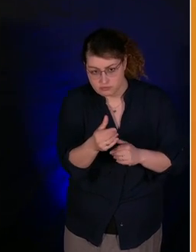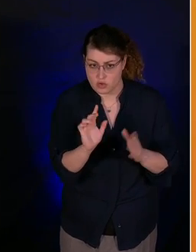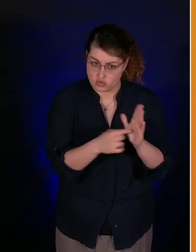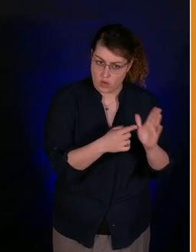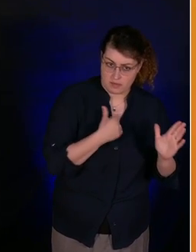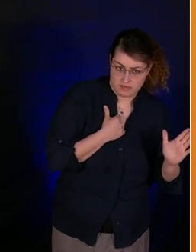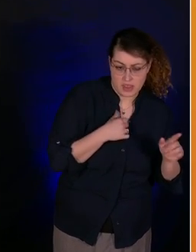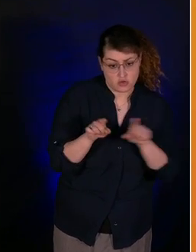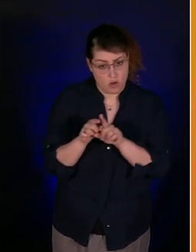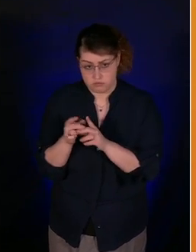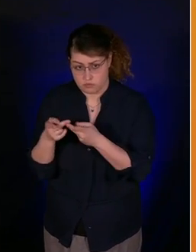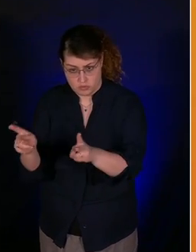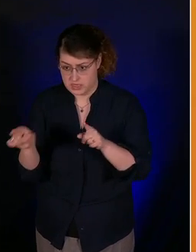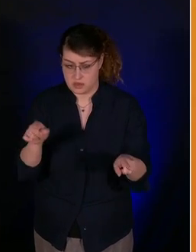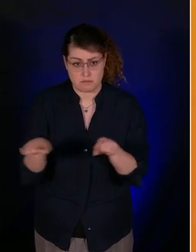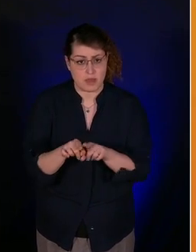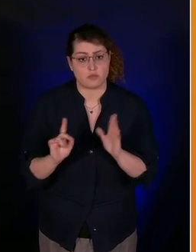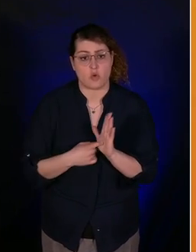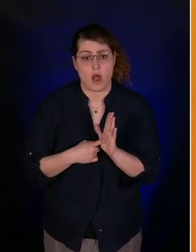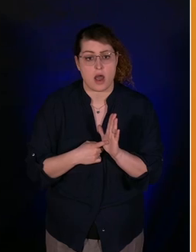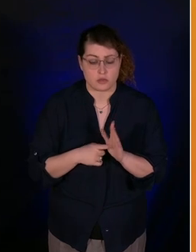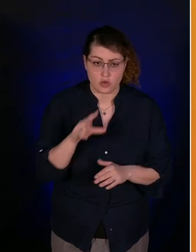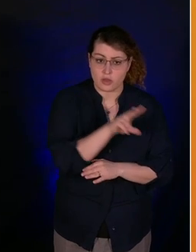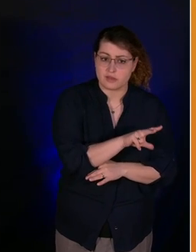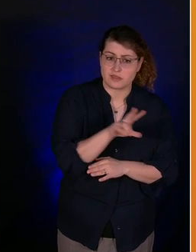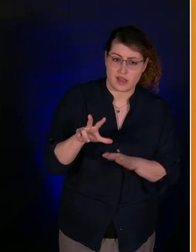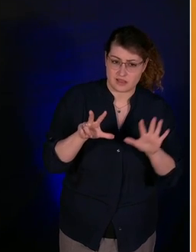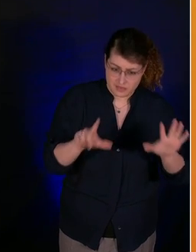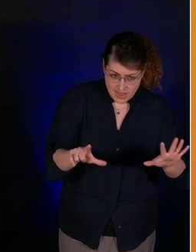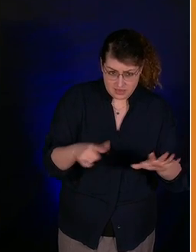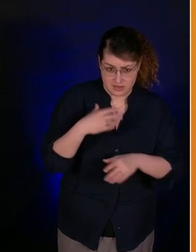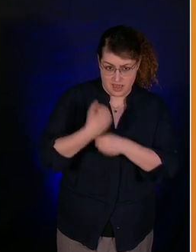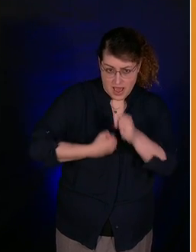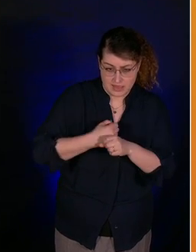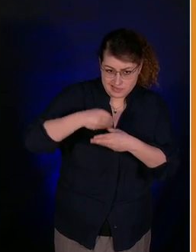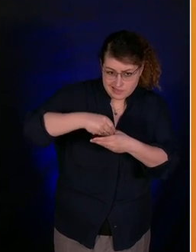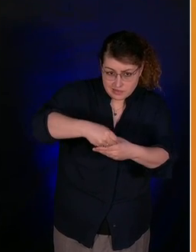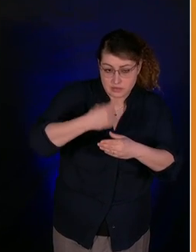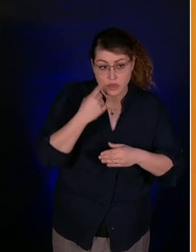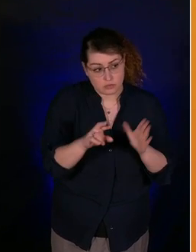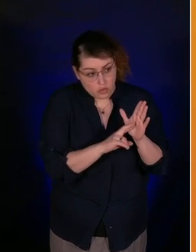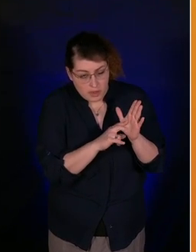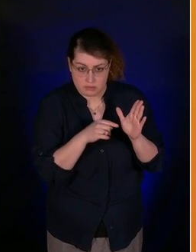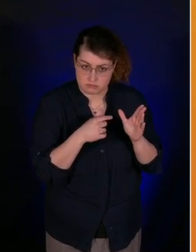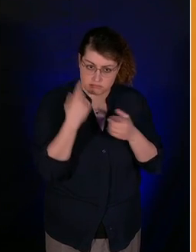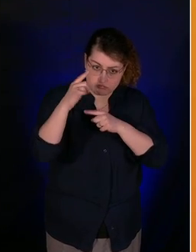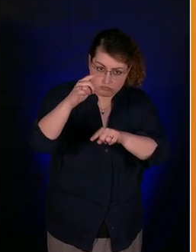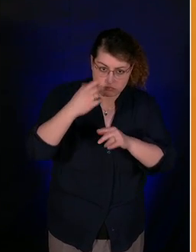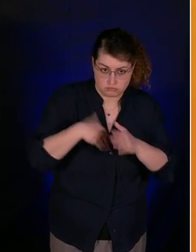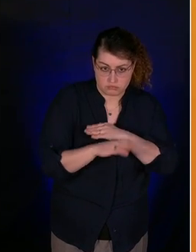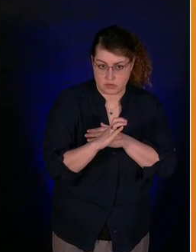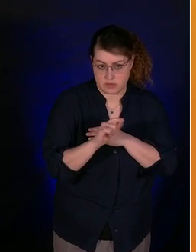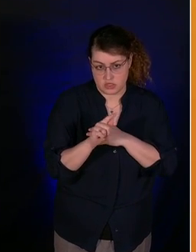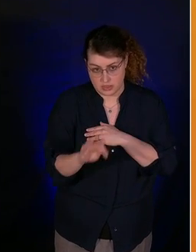public. L'abandon de la référence de 37,5 années de carrière dans les repères revendicatifs de la CGT rend incohérentes